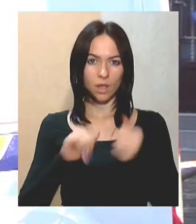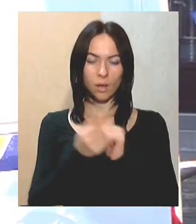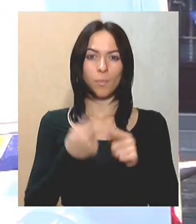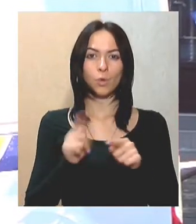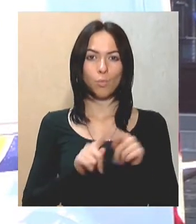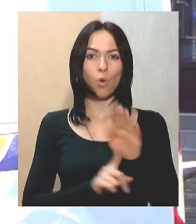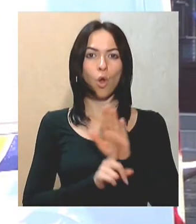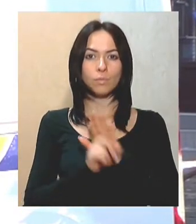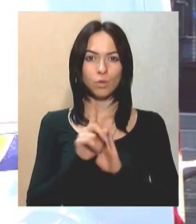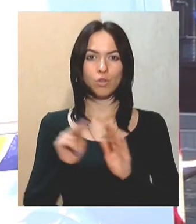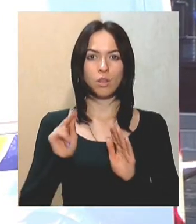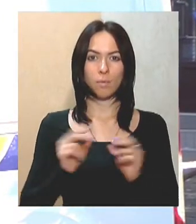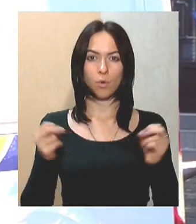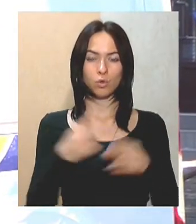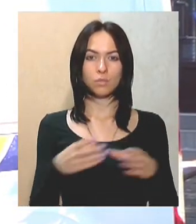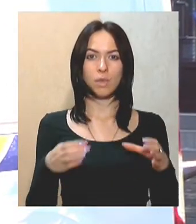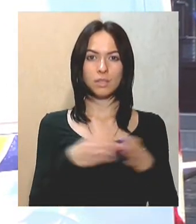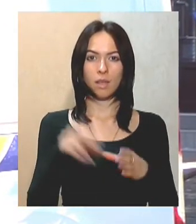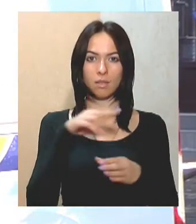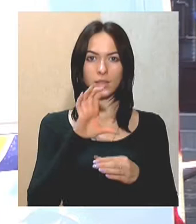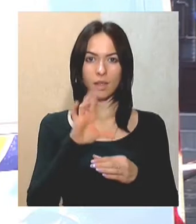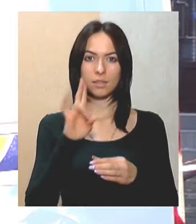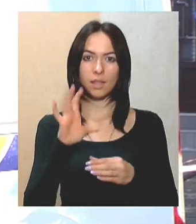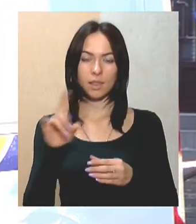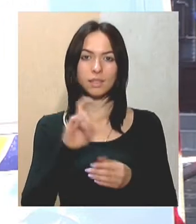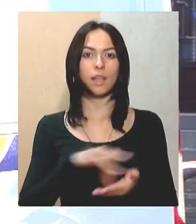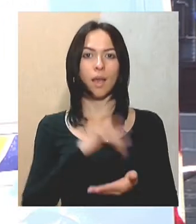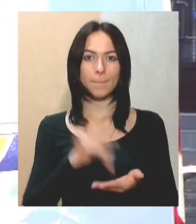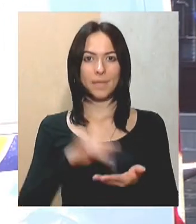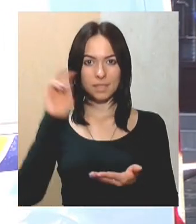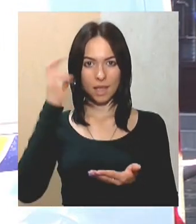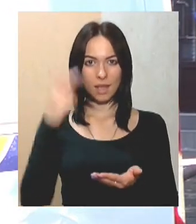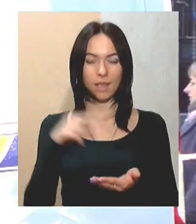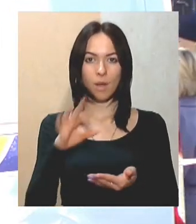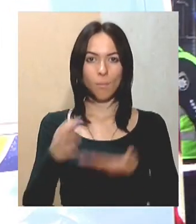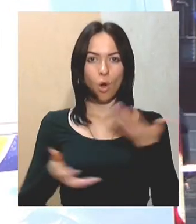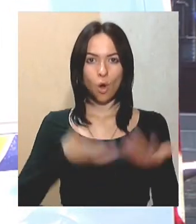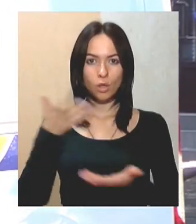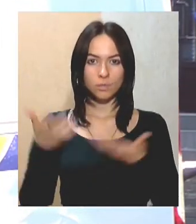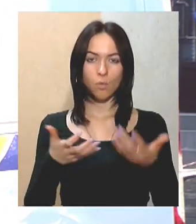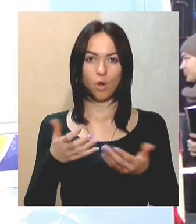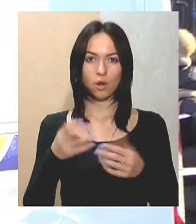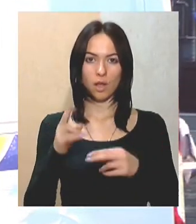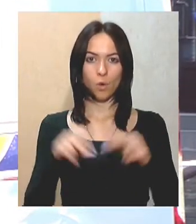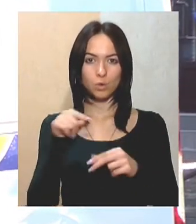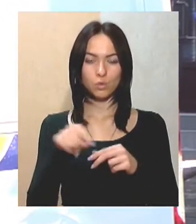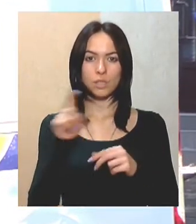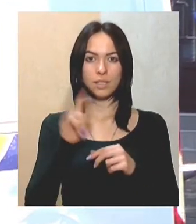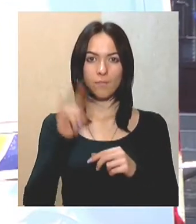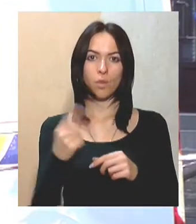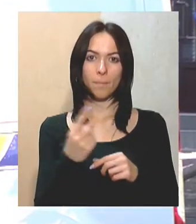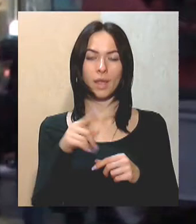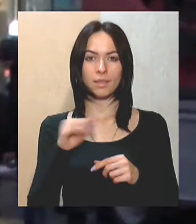роботи спецзагіном ДСНС з міста Києва по розборці конструкції з вікон першого та